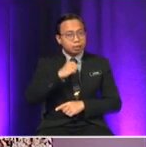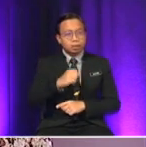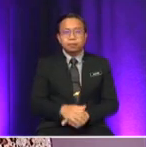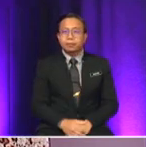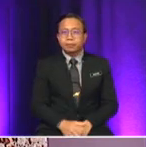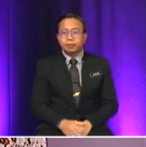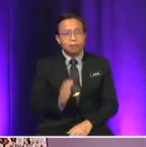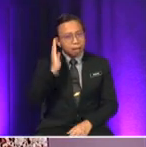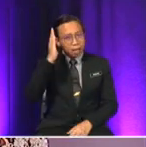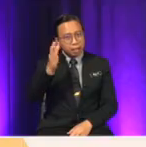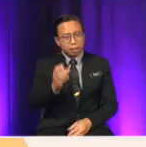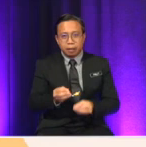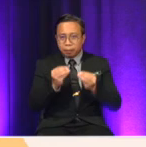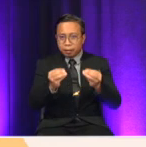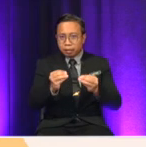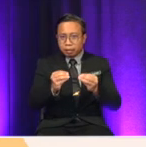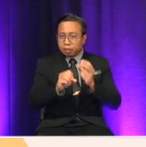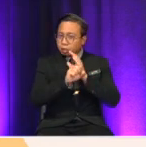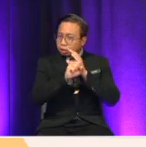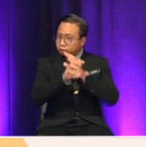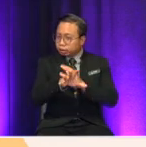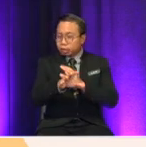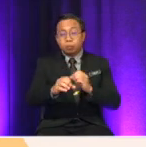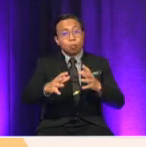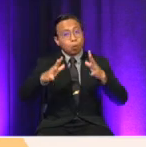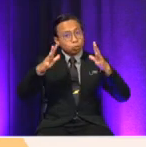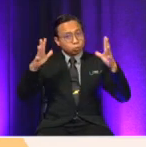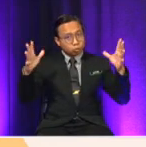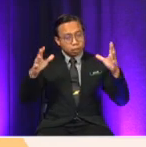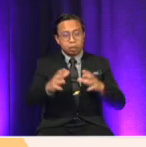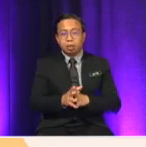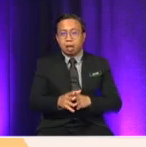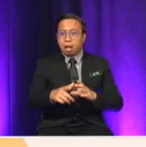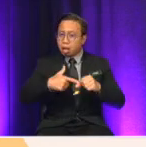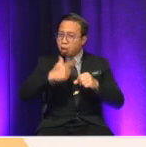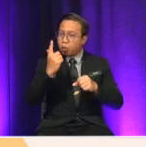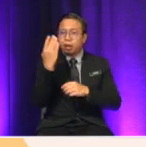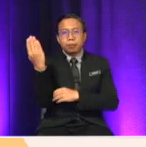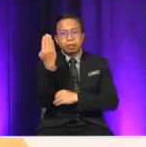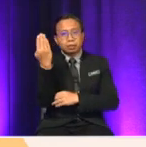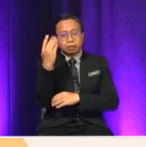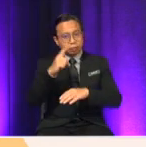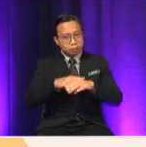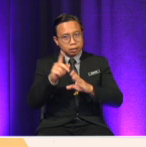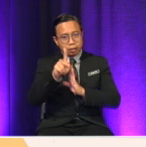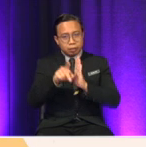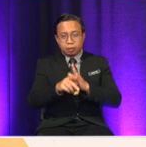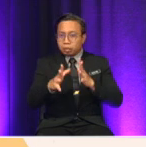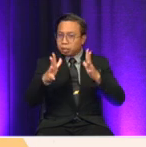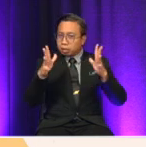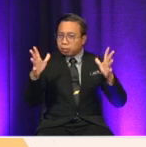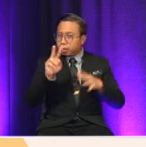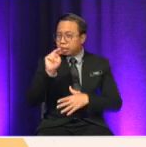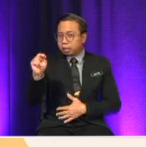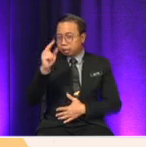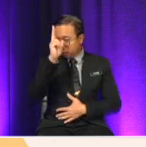sebenarnya akan memberikan impak yang sangat besar, impak yang luar biasa terhadap perkembangan kreativiti